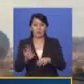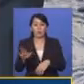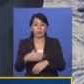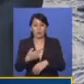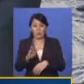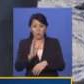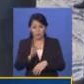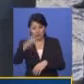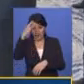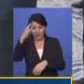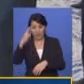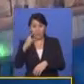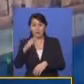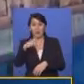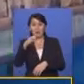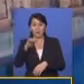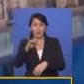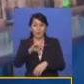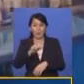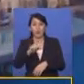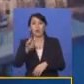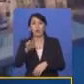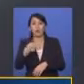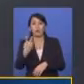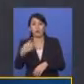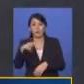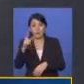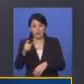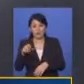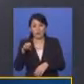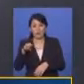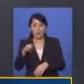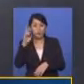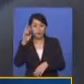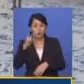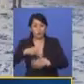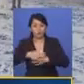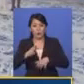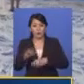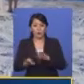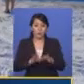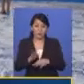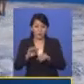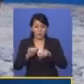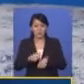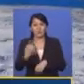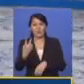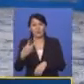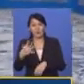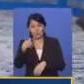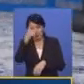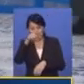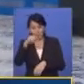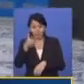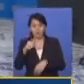қосылады. Қазақстанның теңіз қақпасына жыл сайын 220 мың турист келеді. Бұл санды еселеп көбейтуге ауқымды жоба мүмкіндік береді. 25-ші жылға қарай